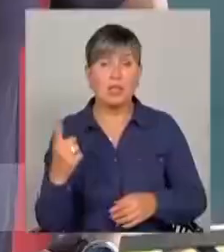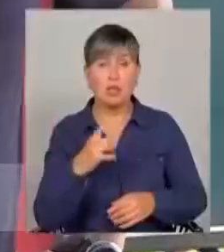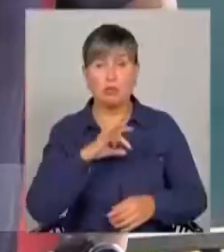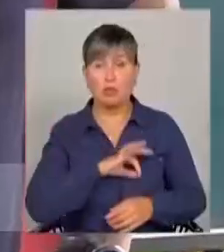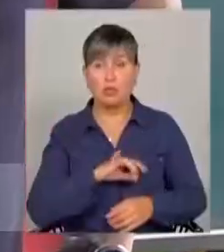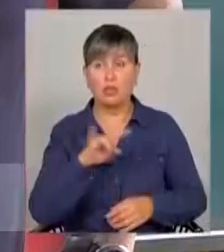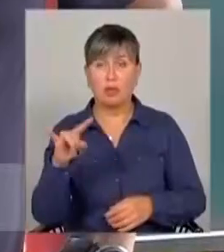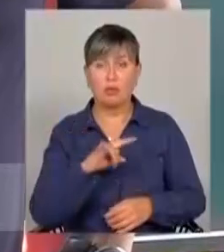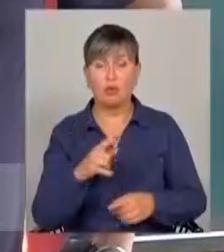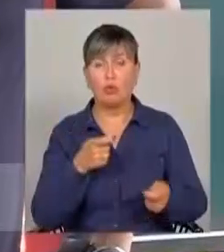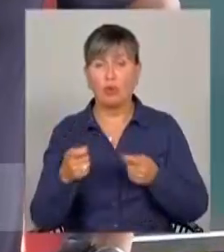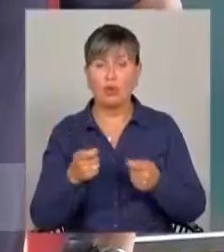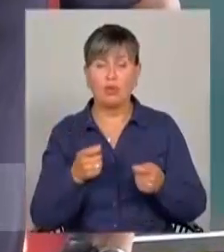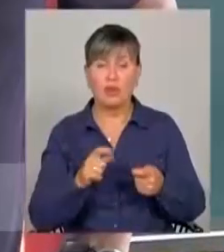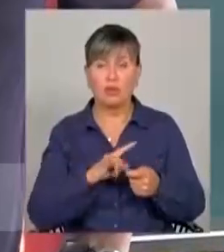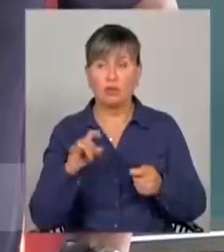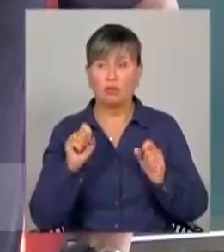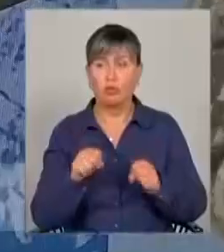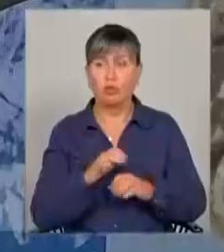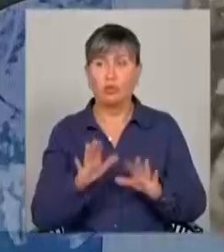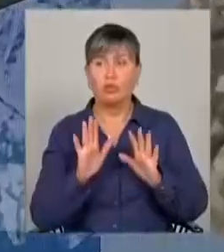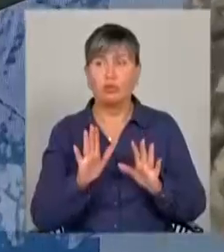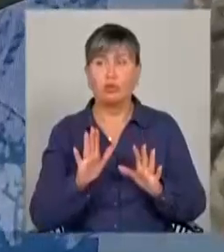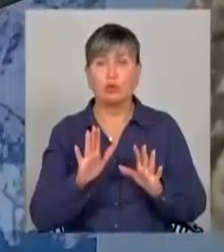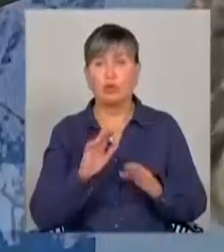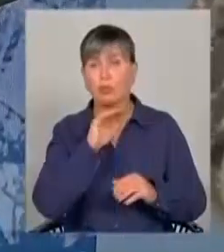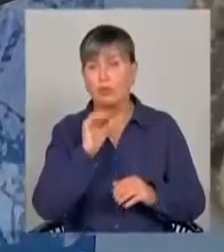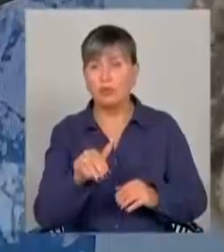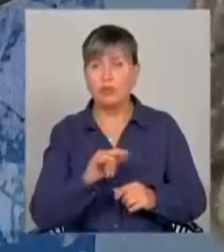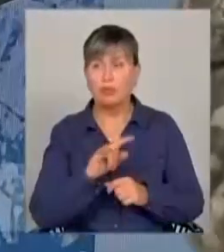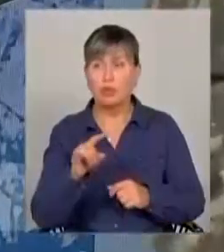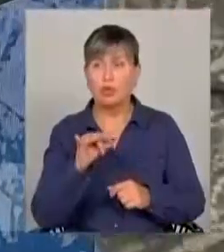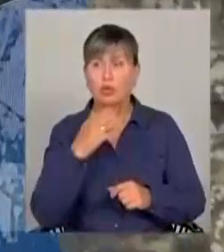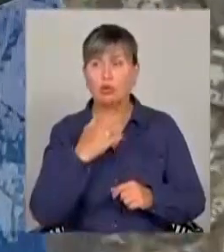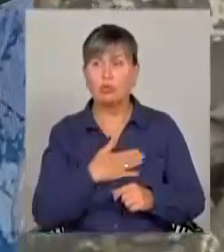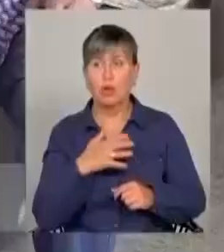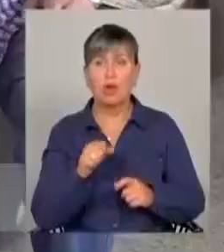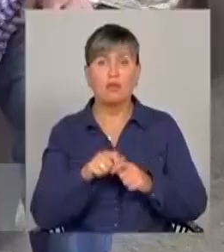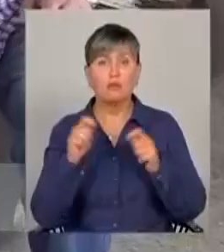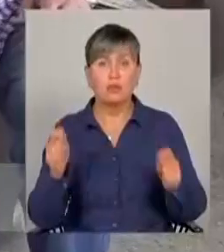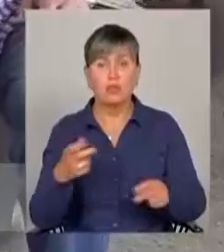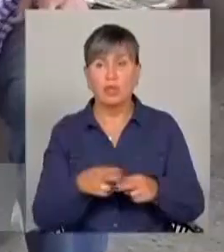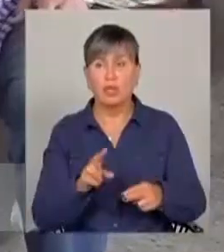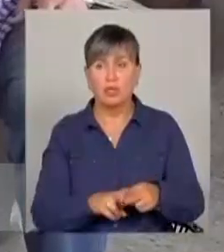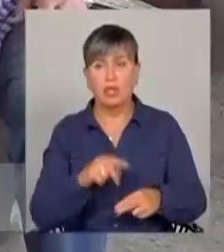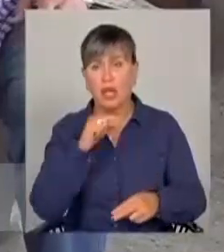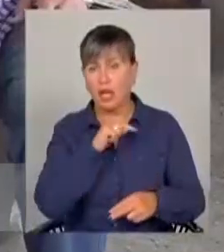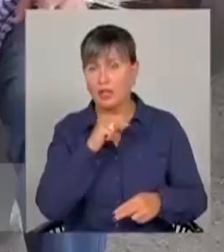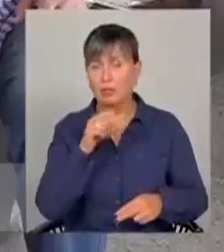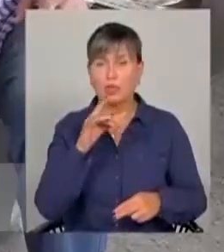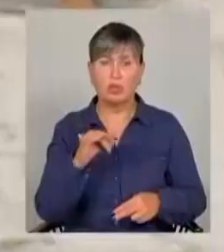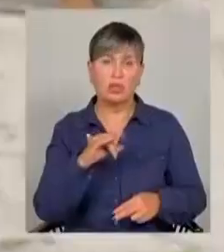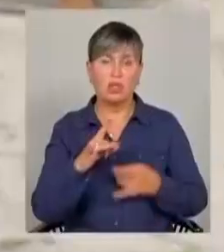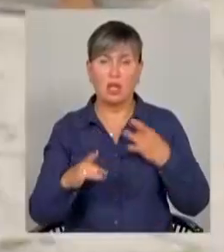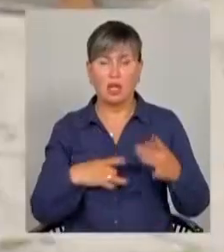преимущество самолета. Управлять воздушным судном могут не только профессиональные пилоты, но и любители. А в эксплуатации эти крылатые машины экономичны и